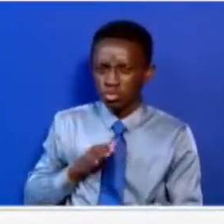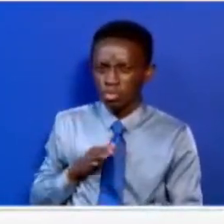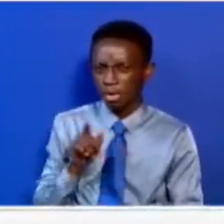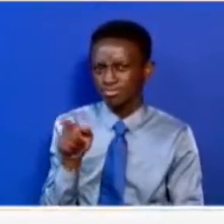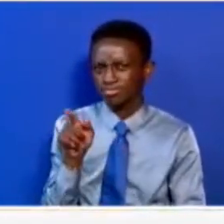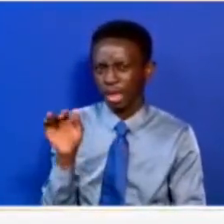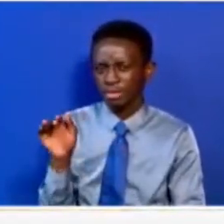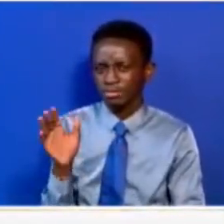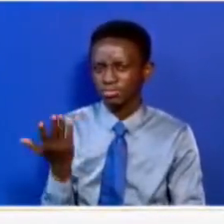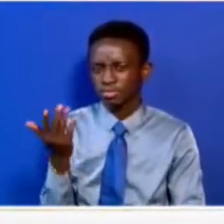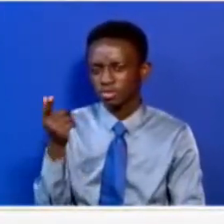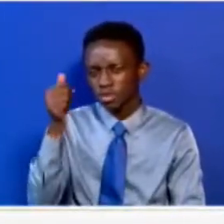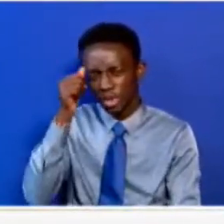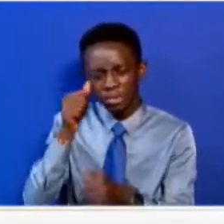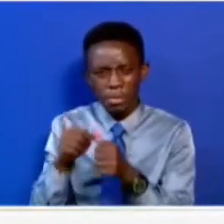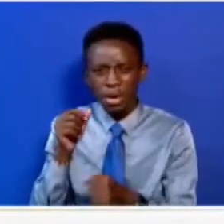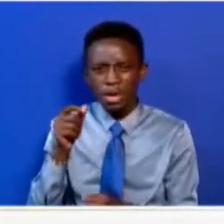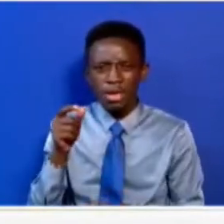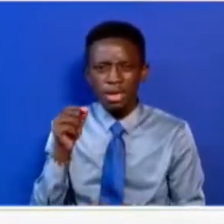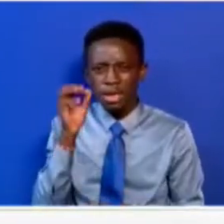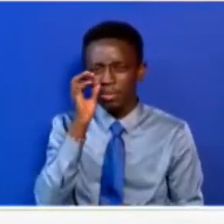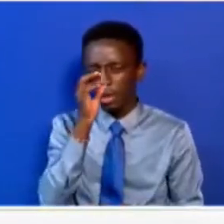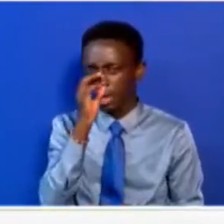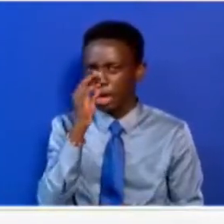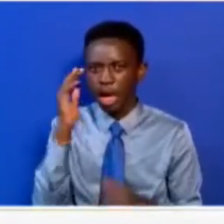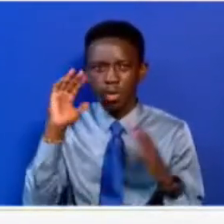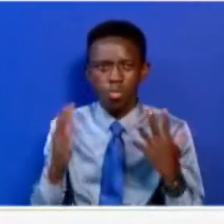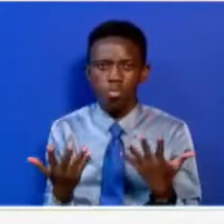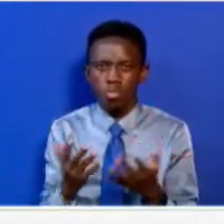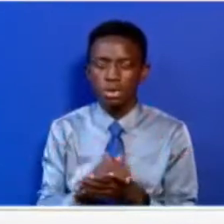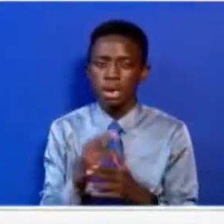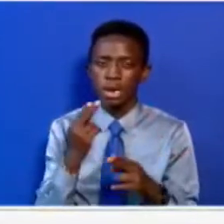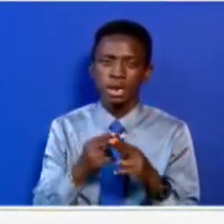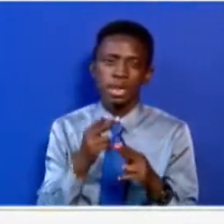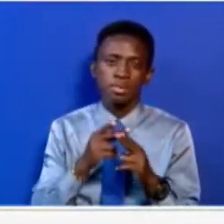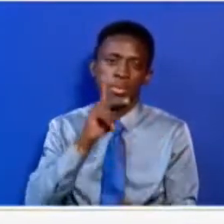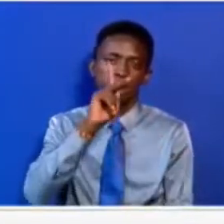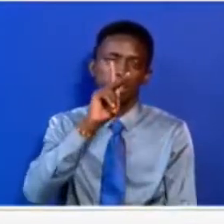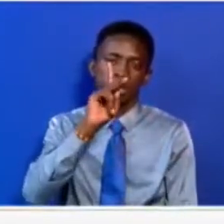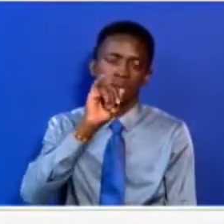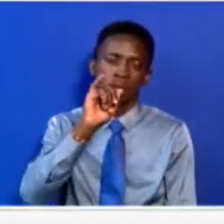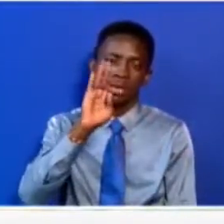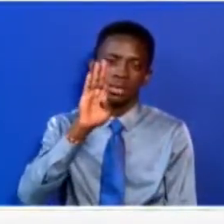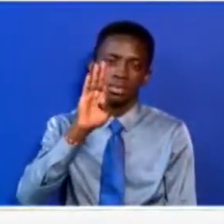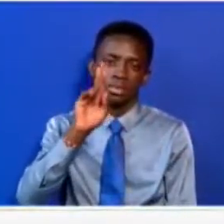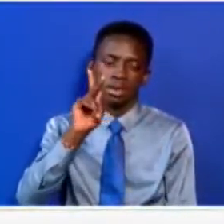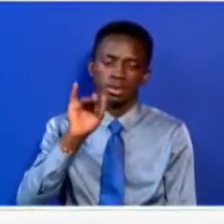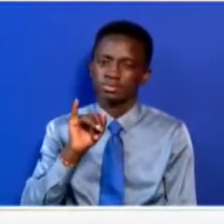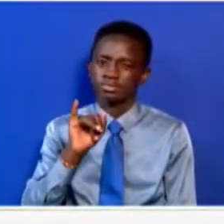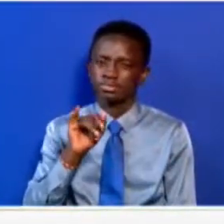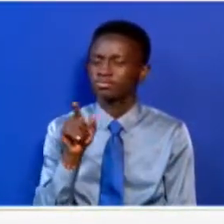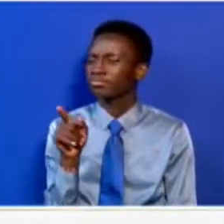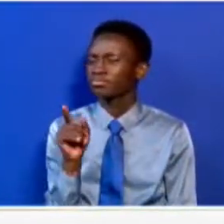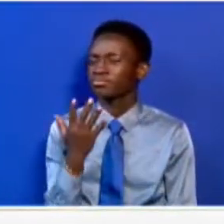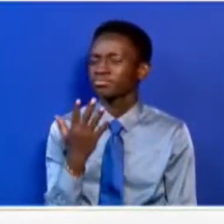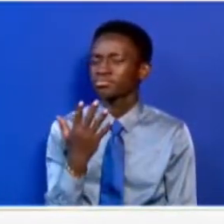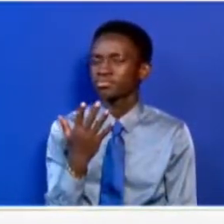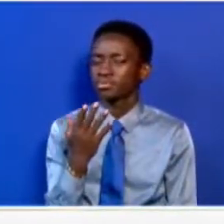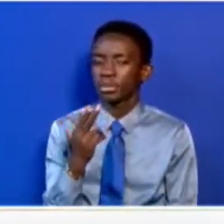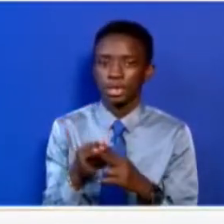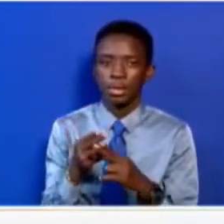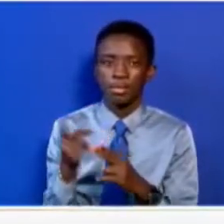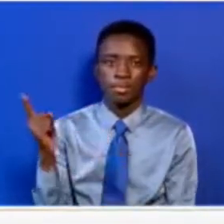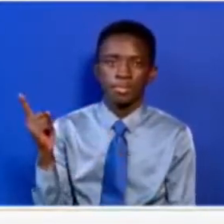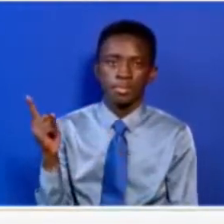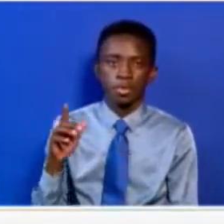unamkumbuka mzee kwa nini labda? Kwa jina naitwa Lorina Kinyi. Nakumbuka kwa free education, lakini Mungu